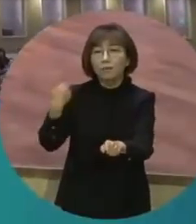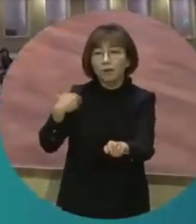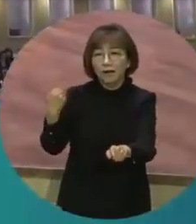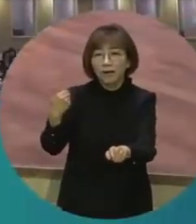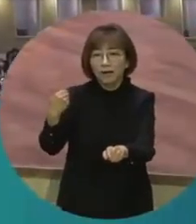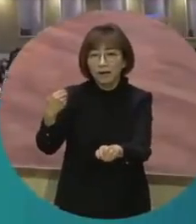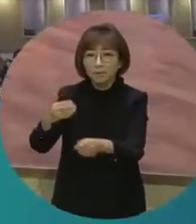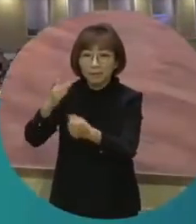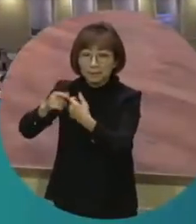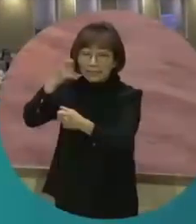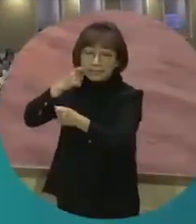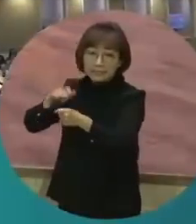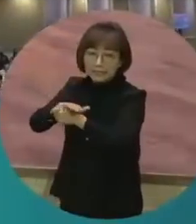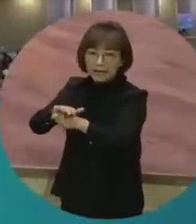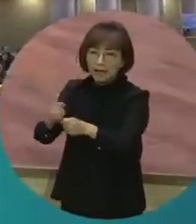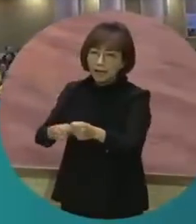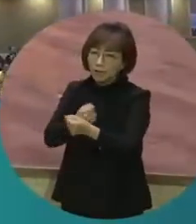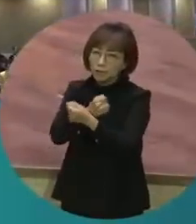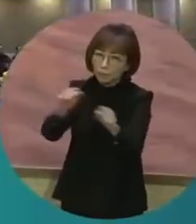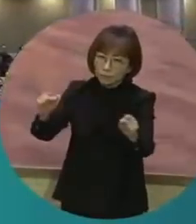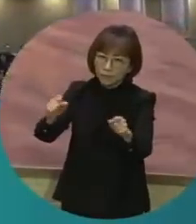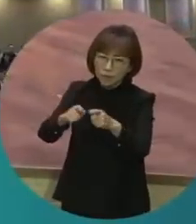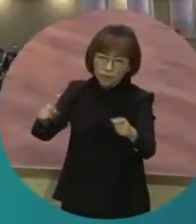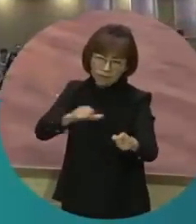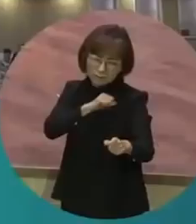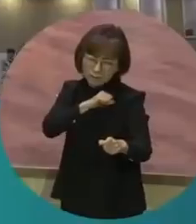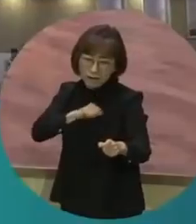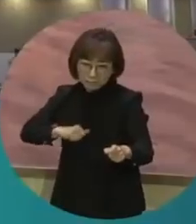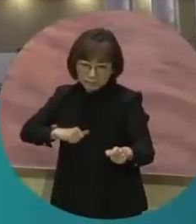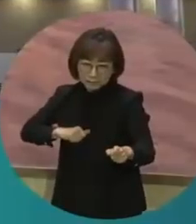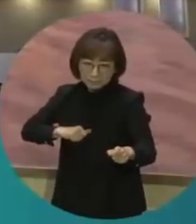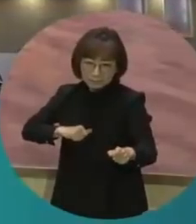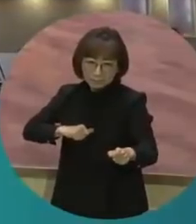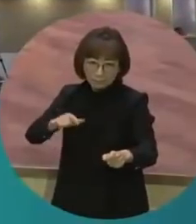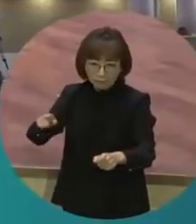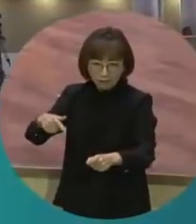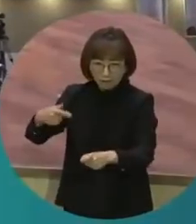인자하심과 용납하심과 길이 참으심이 풍성함을 멸시하느냐?